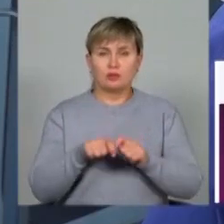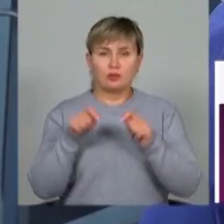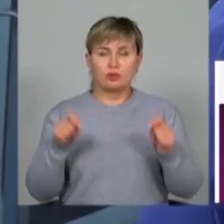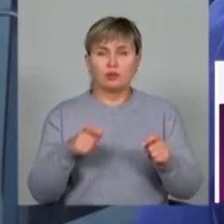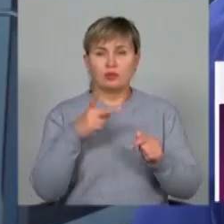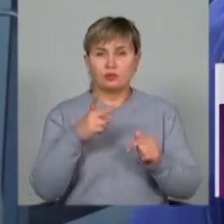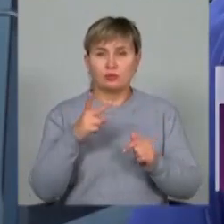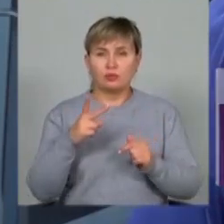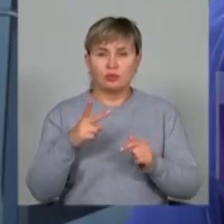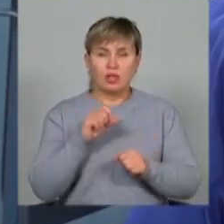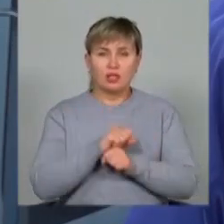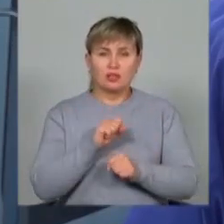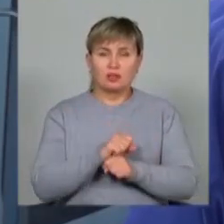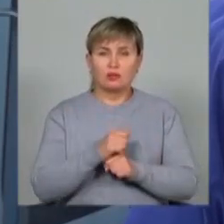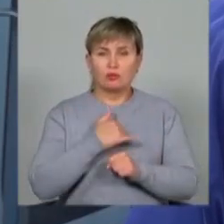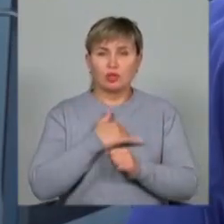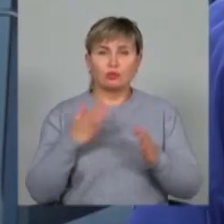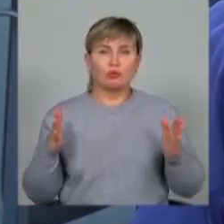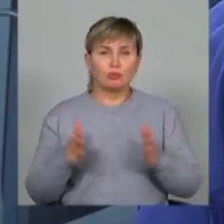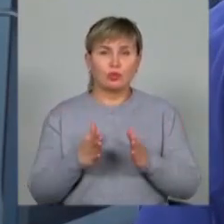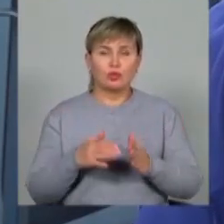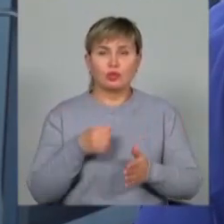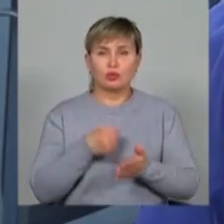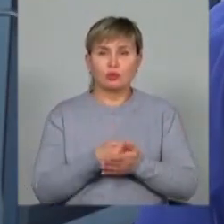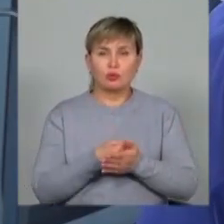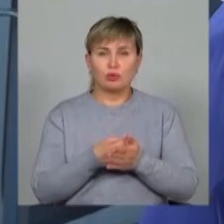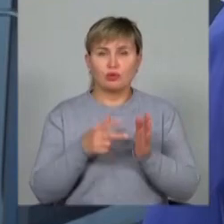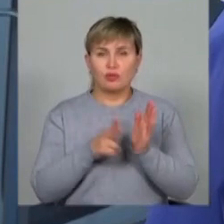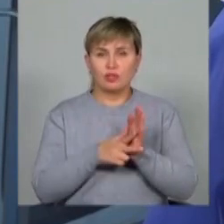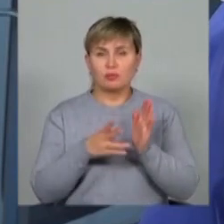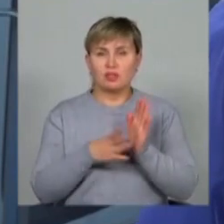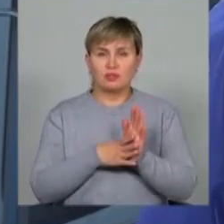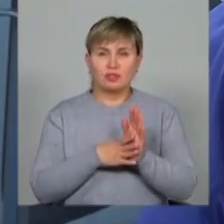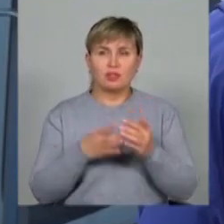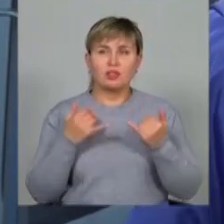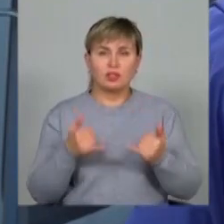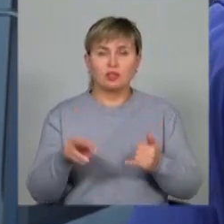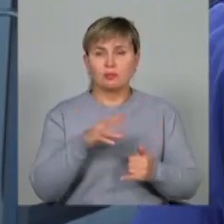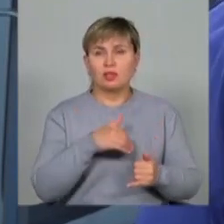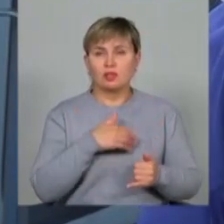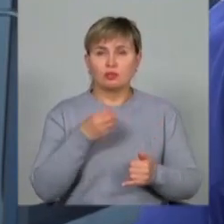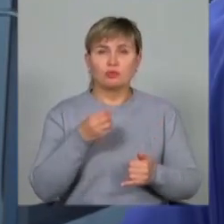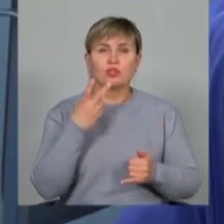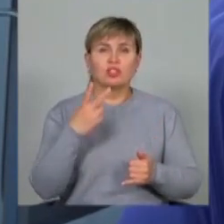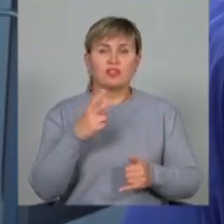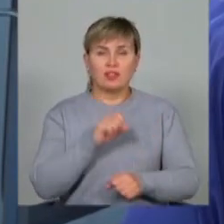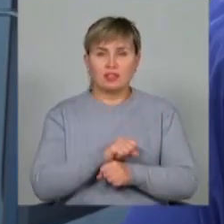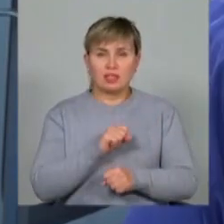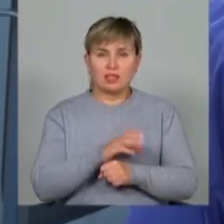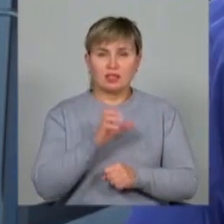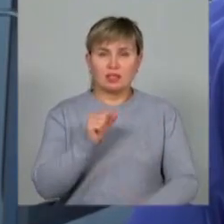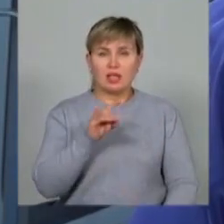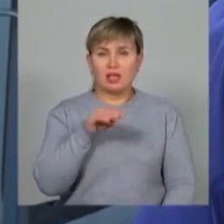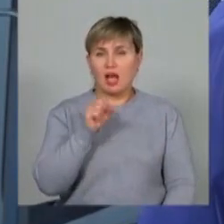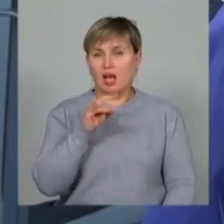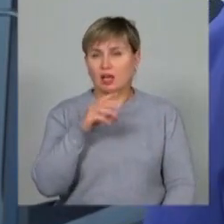станций, у нас она уменьшилась до 8-9. Вот мы сейчас хотим еще 2 станции, это Сарыарка и